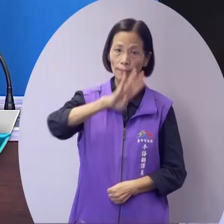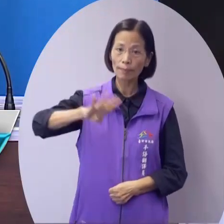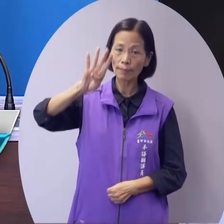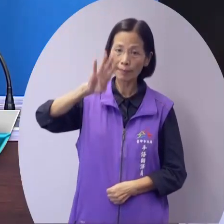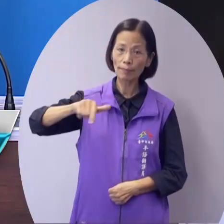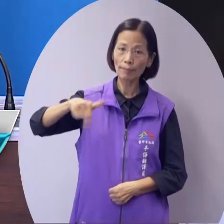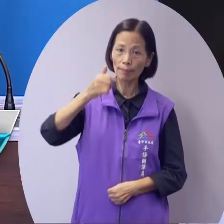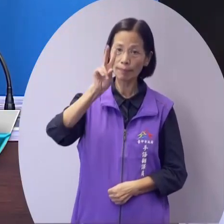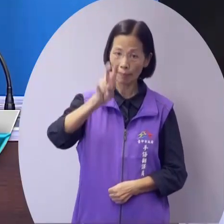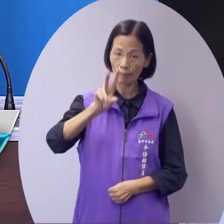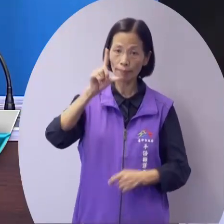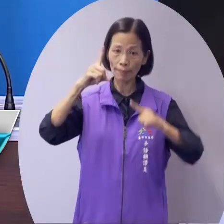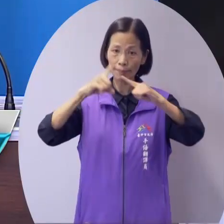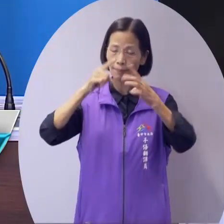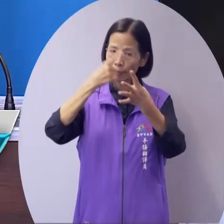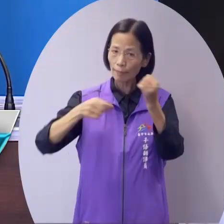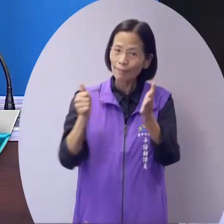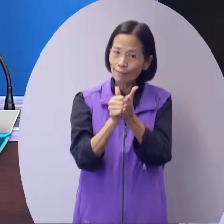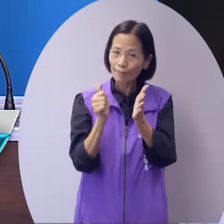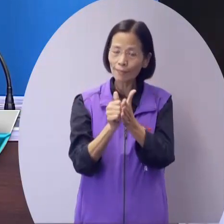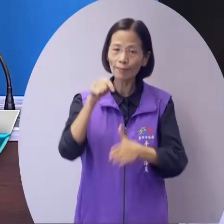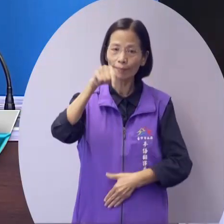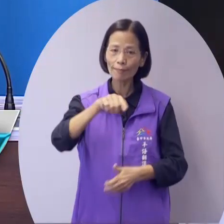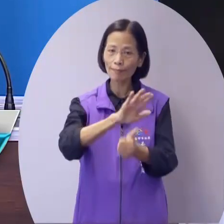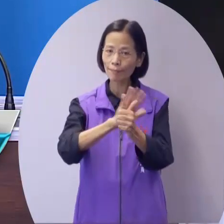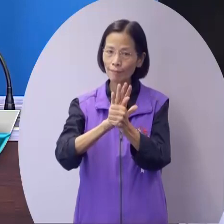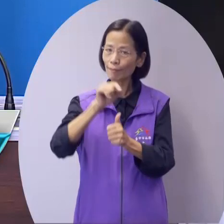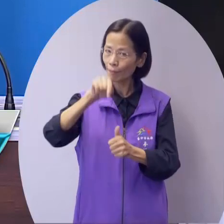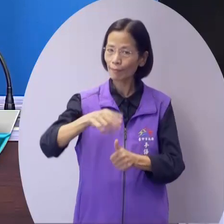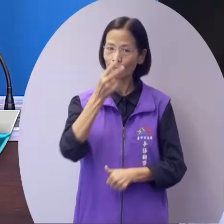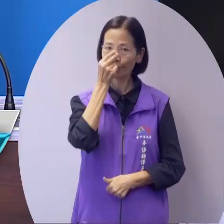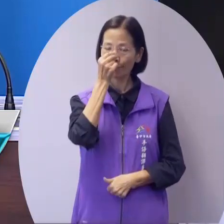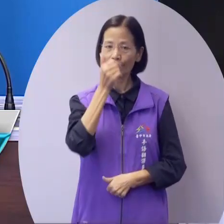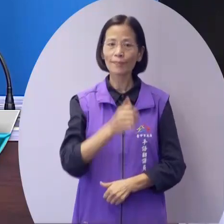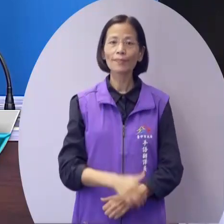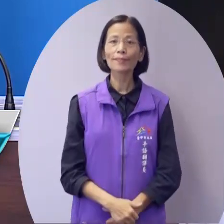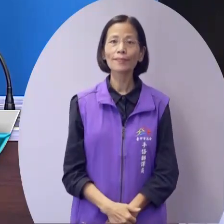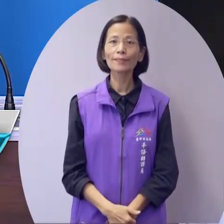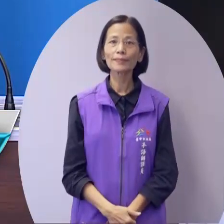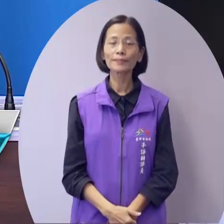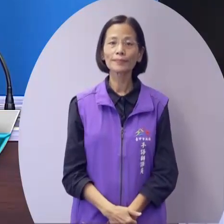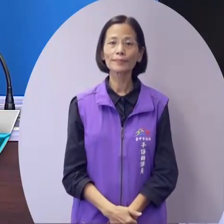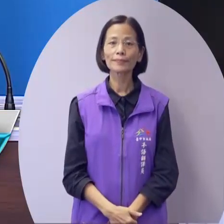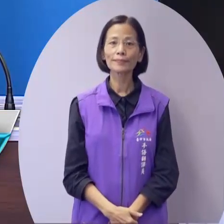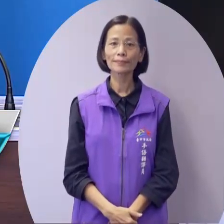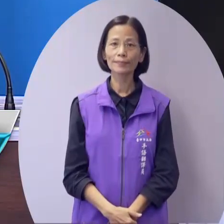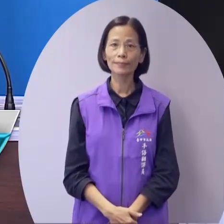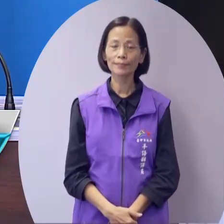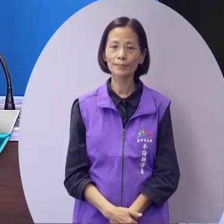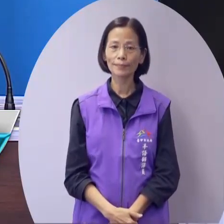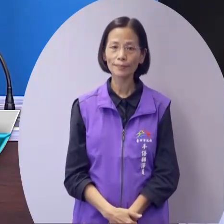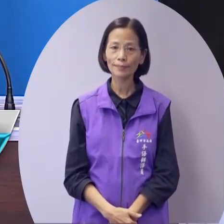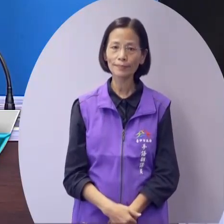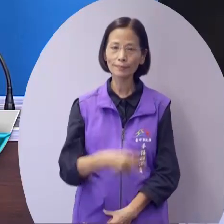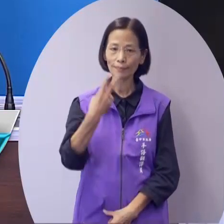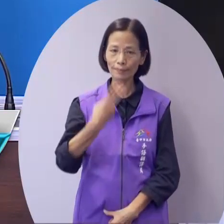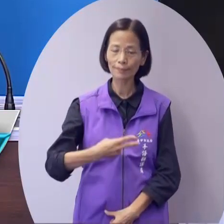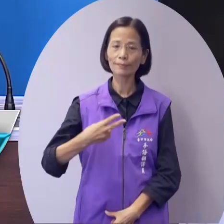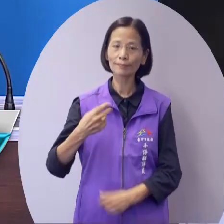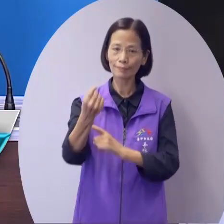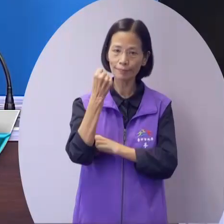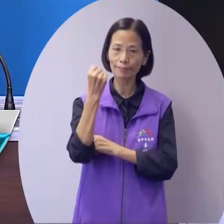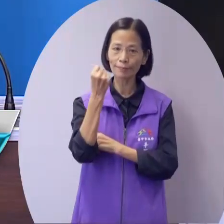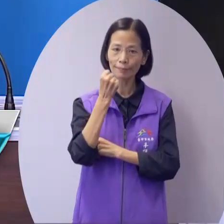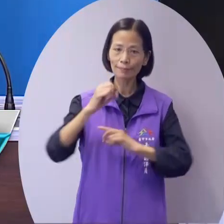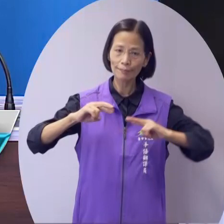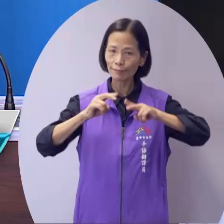214620人次来搭乘哈。那这是一个很特别的一个交通系统服务哈，我们也会不断的在加强。